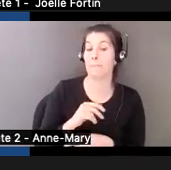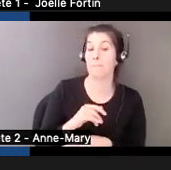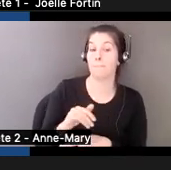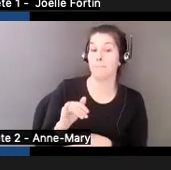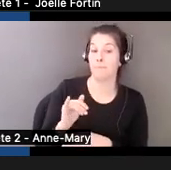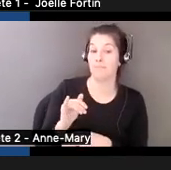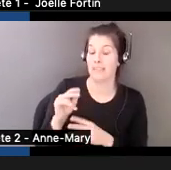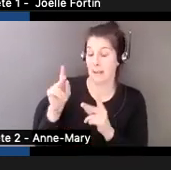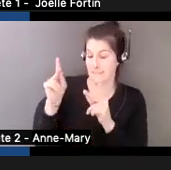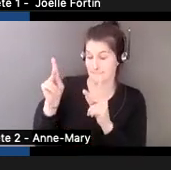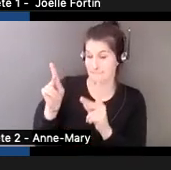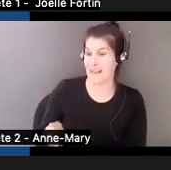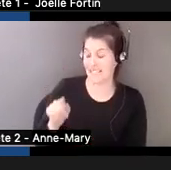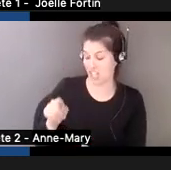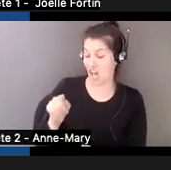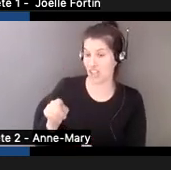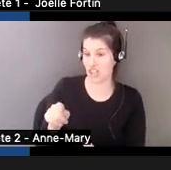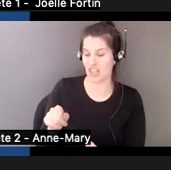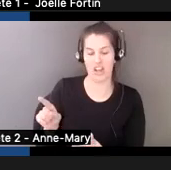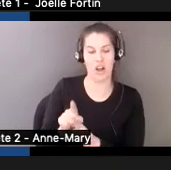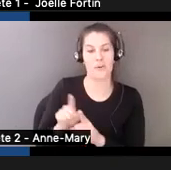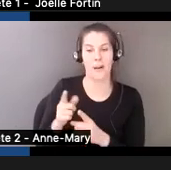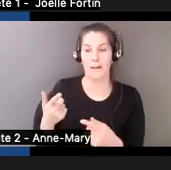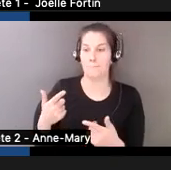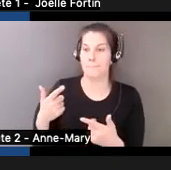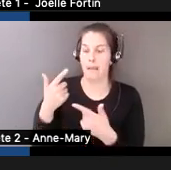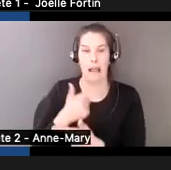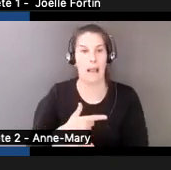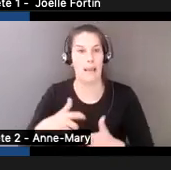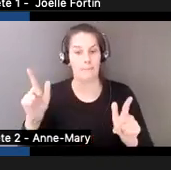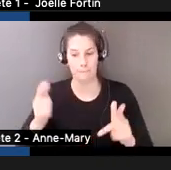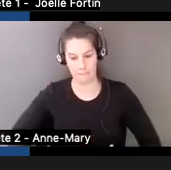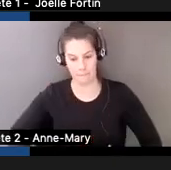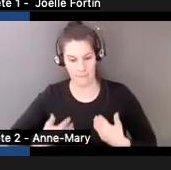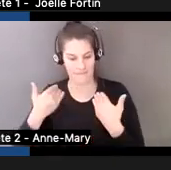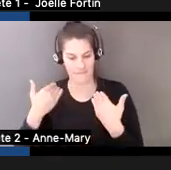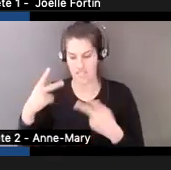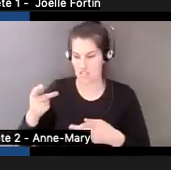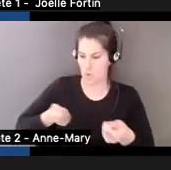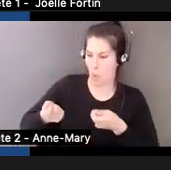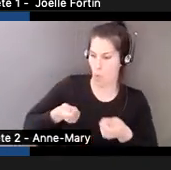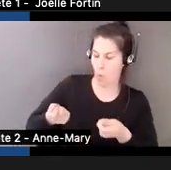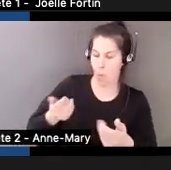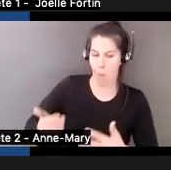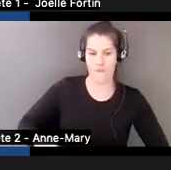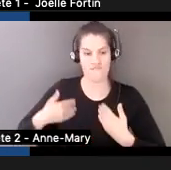sa liberté d'expression, sa liberté par rapport à son contrôle sur sa vie, sa liberté